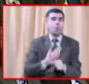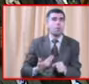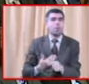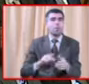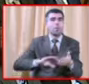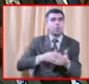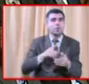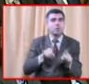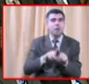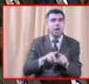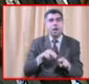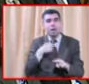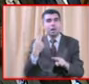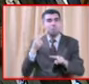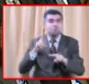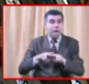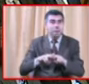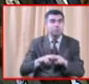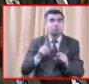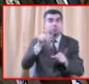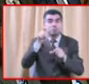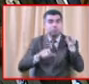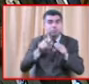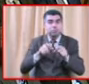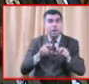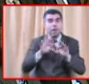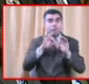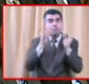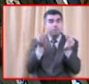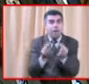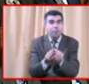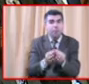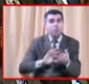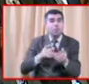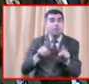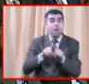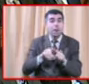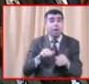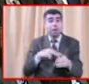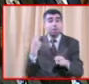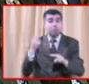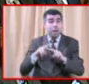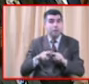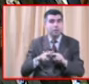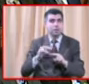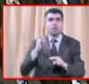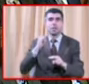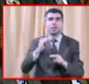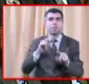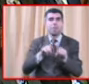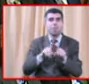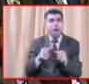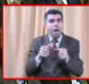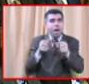في التعامل مع الضحايا وفي التعامل مع الاموات الذي يجب تكريمهم. اللي كاين هو